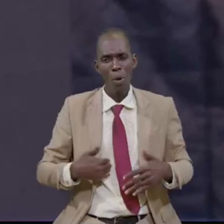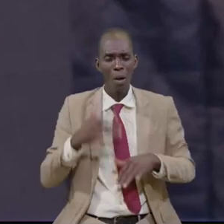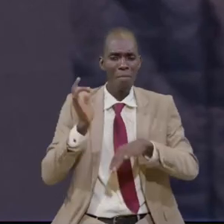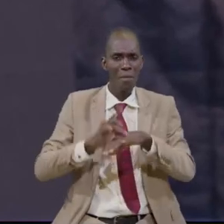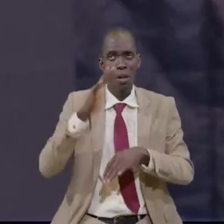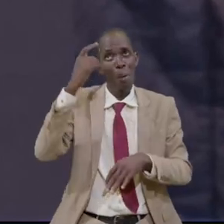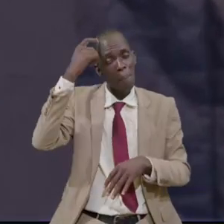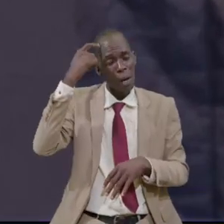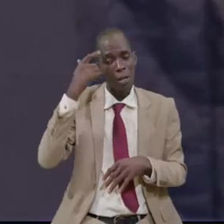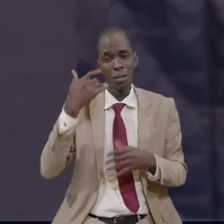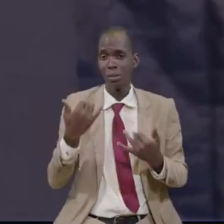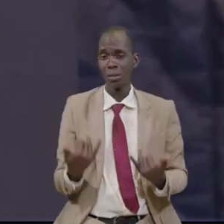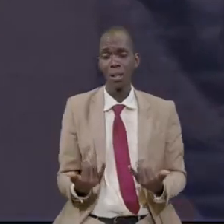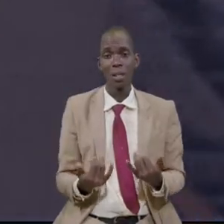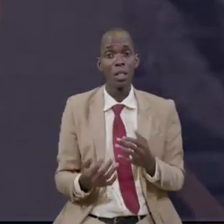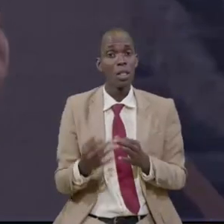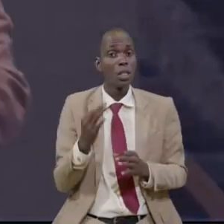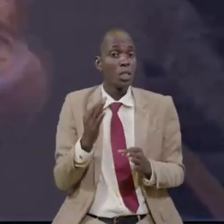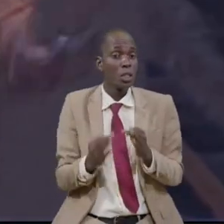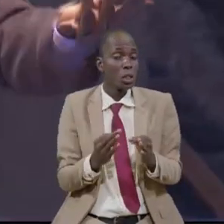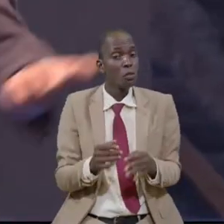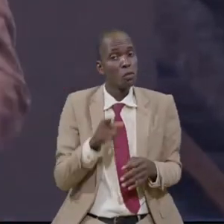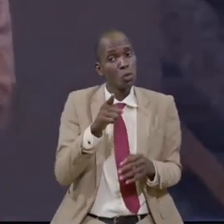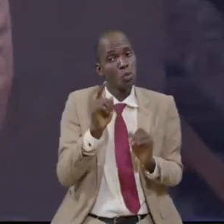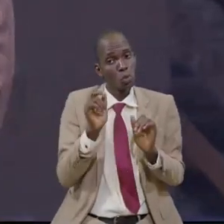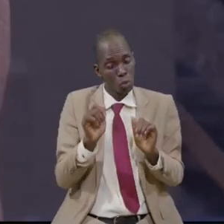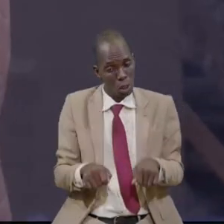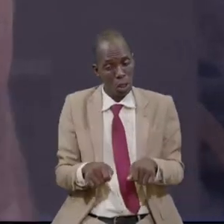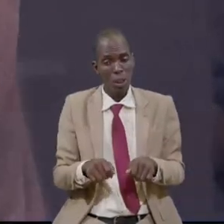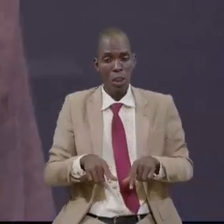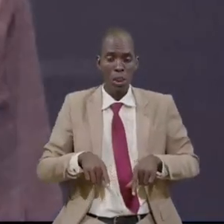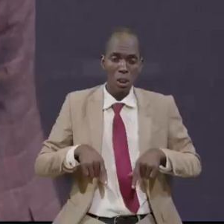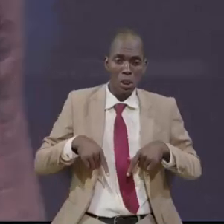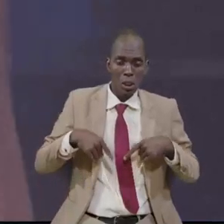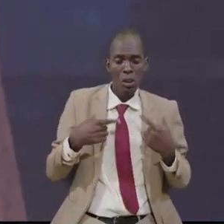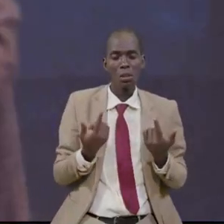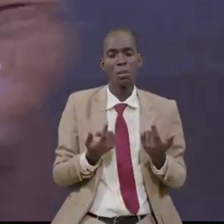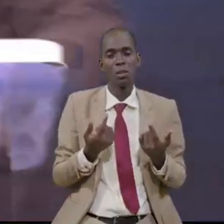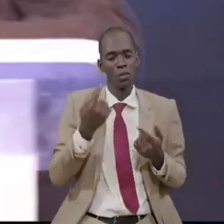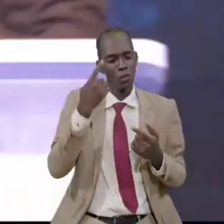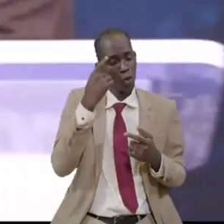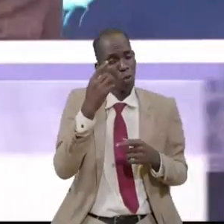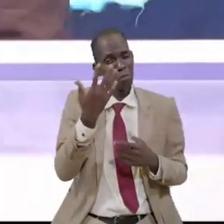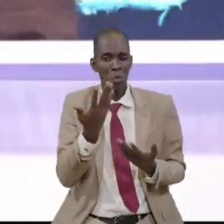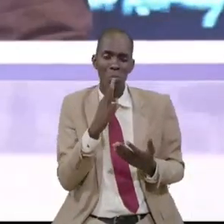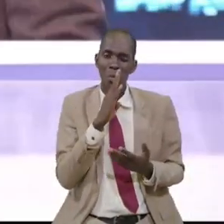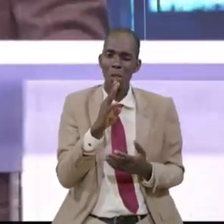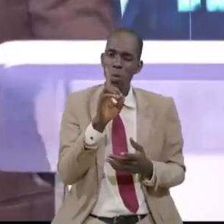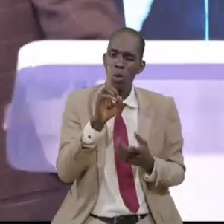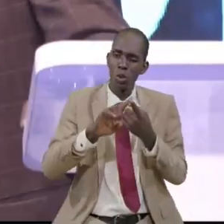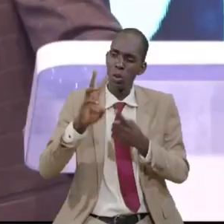prolonger votre vie d'un mois à 6 mois donc nous devons appeler tes parents